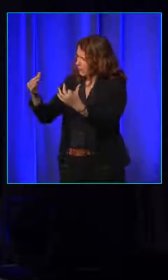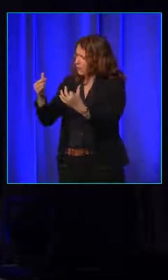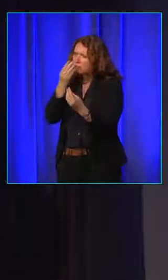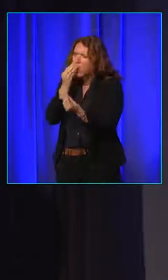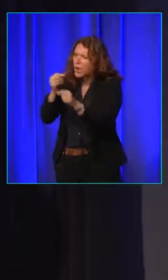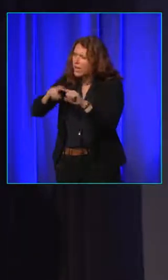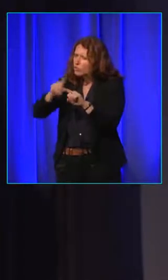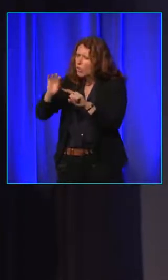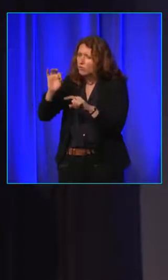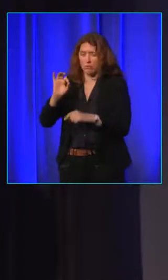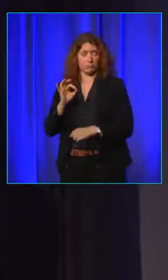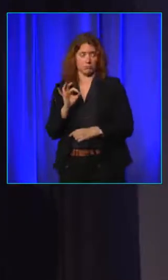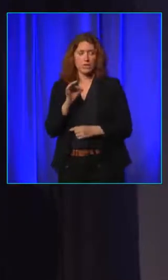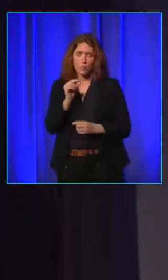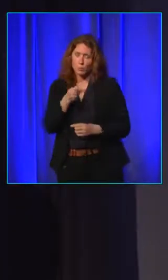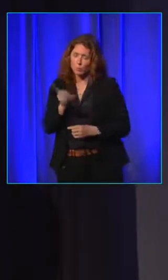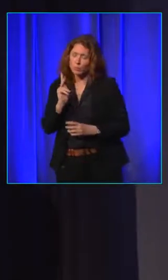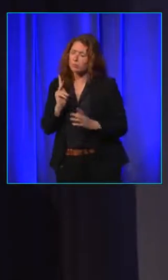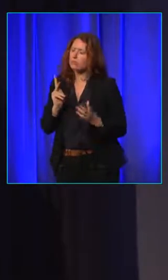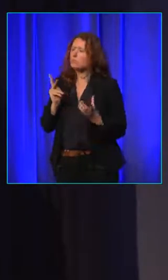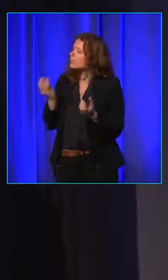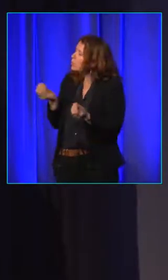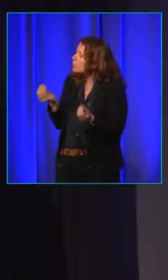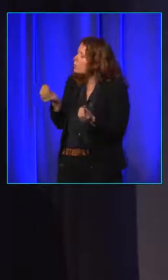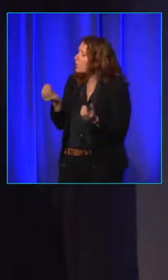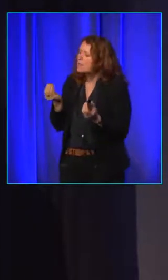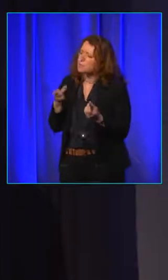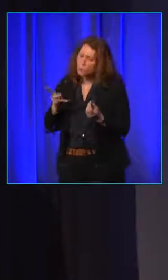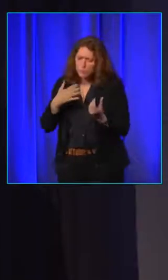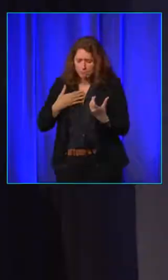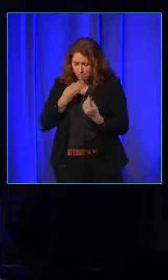Où? Un peu plus. Où? Plutôt au niveau